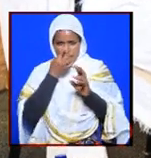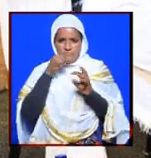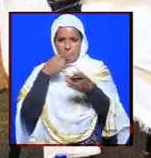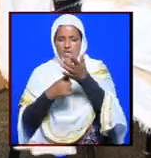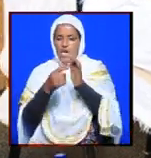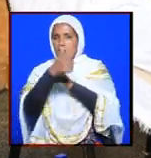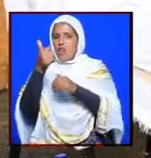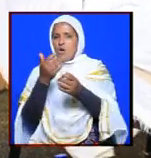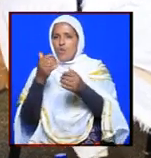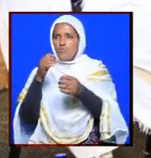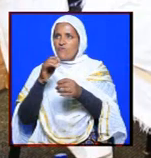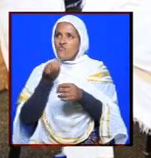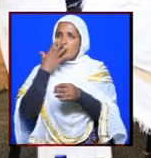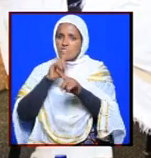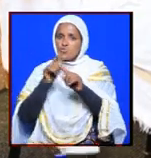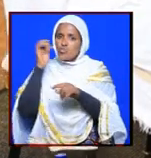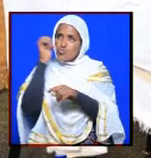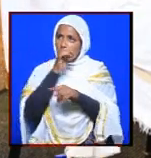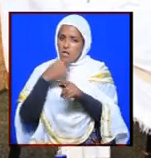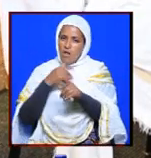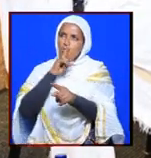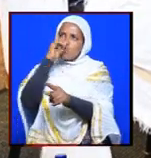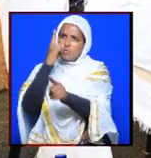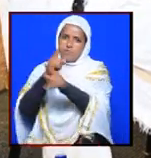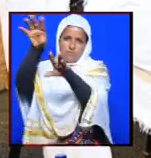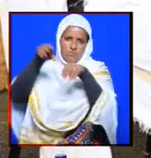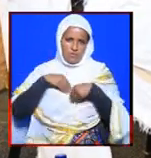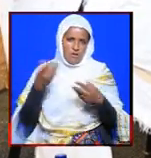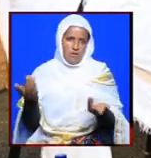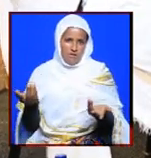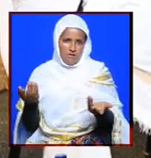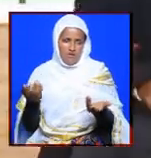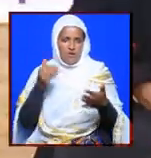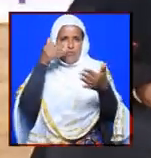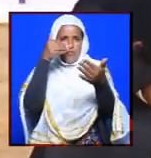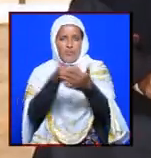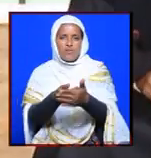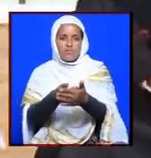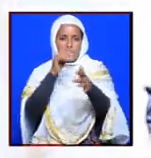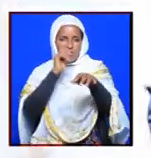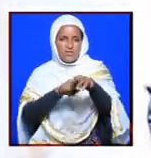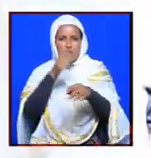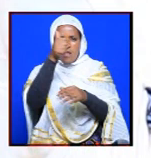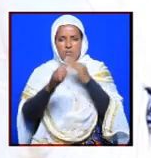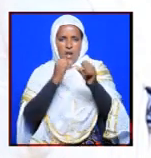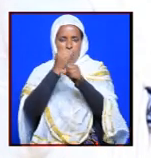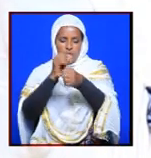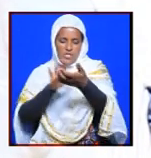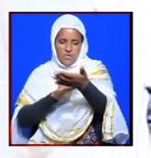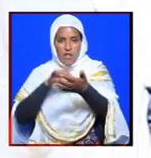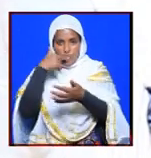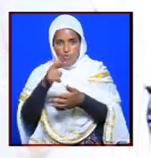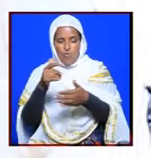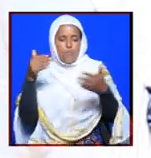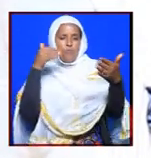የሚያንገፈግፋቸው የሌላው የሆነ ነገር ግን ደግሞ በጣም ውሸት እንኳን ቢሆን እንደ እውነት ነው ብሎ የሚቀበሉ ናቸው። በቅርቡ የአስር ዓመት ጥናት